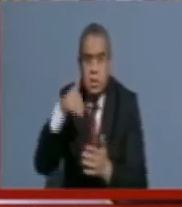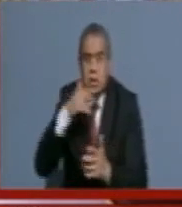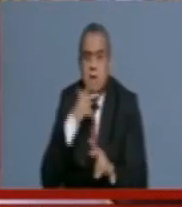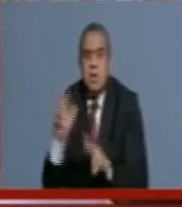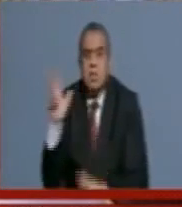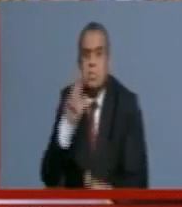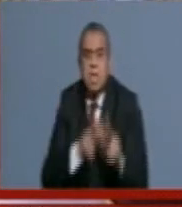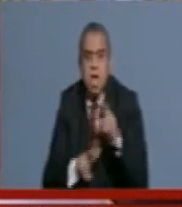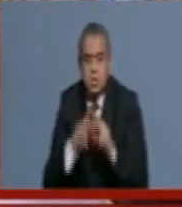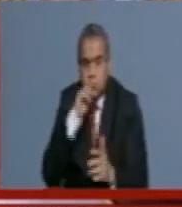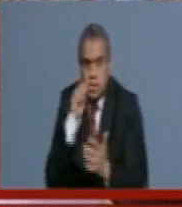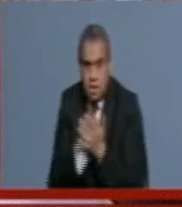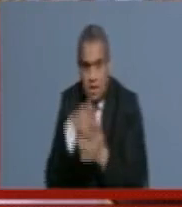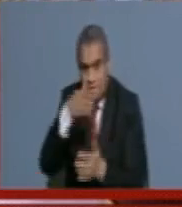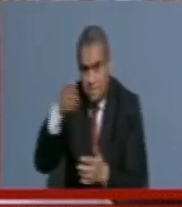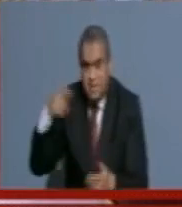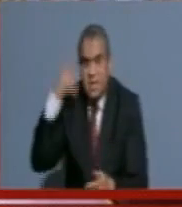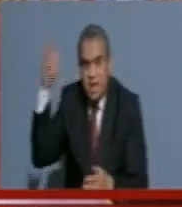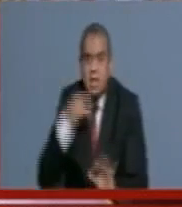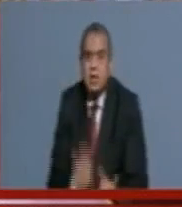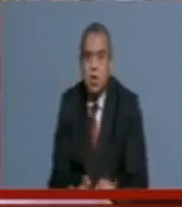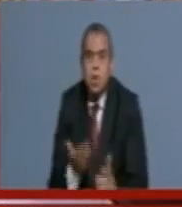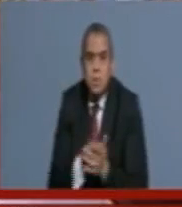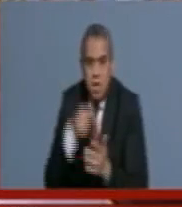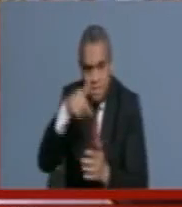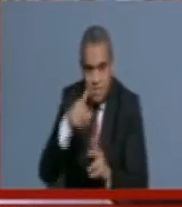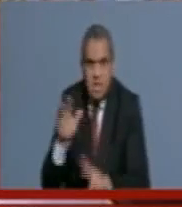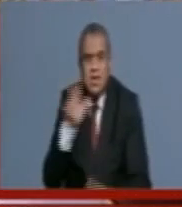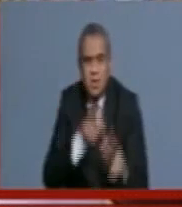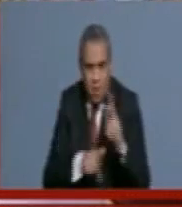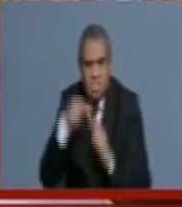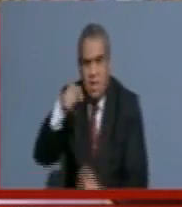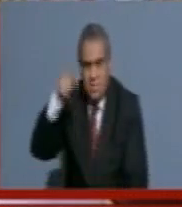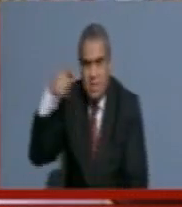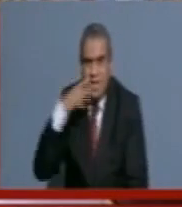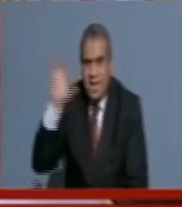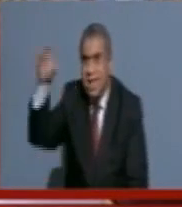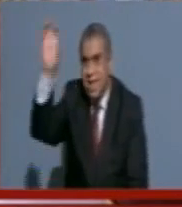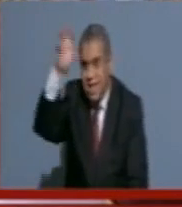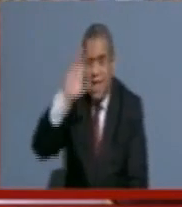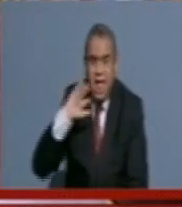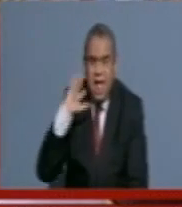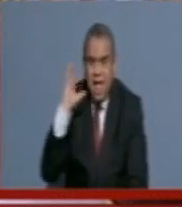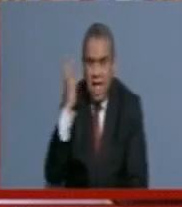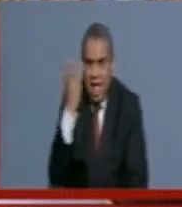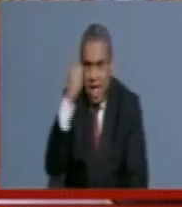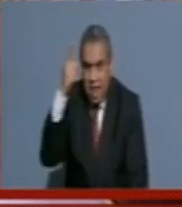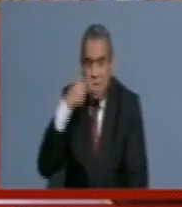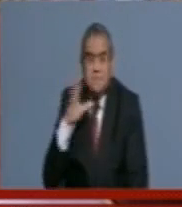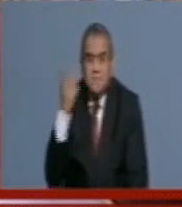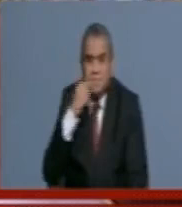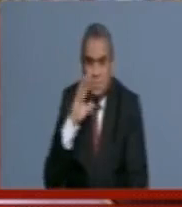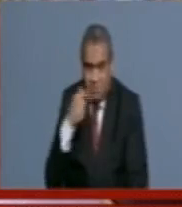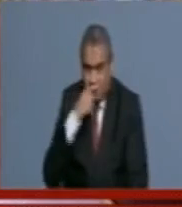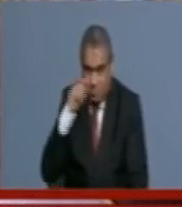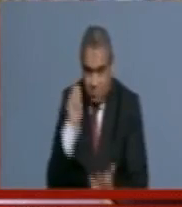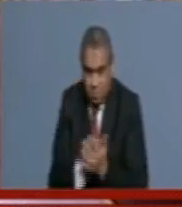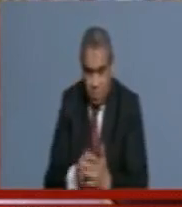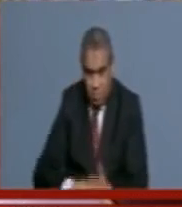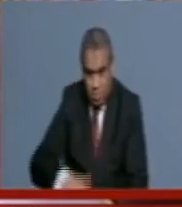عدمه؟ هل التصويت الالكتروني ادى ثمار تديك الشفافيه المرجوه اللي حضرتك هنوصل